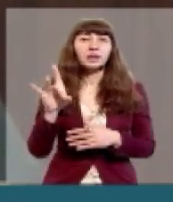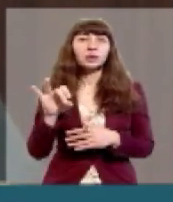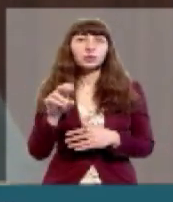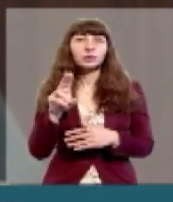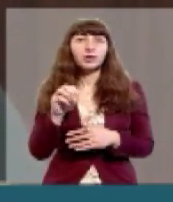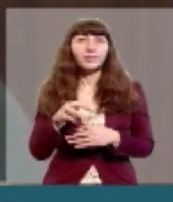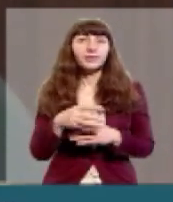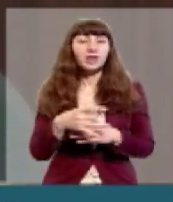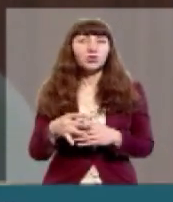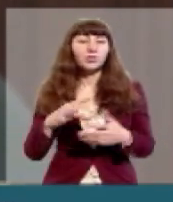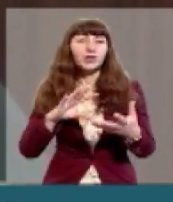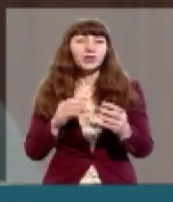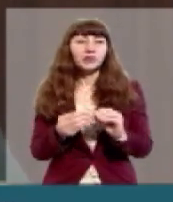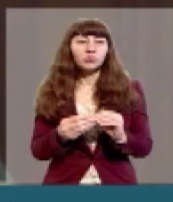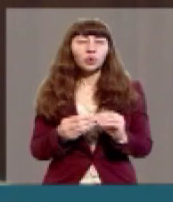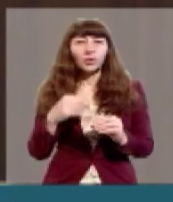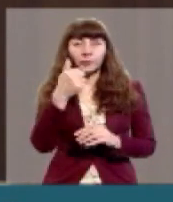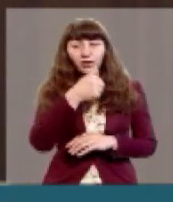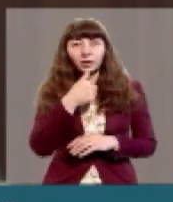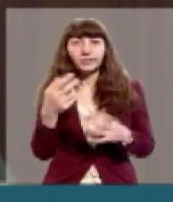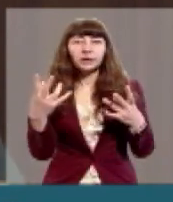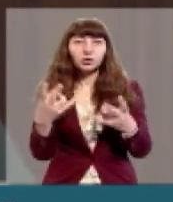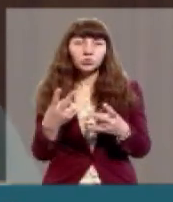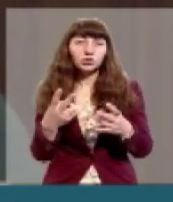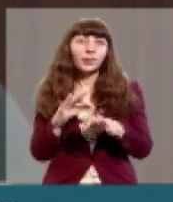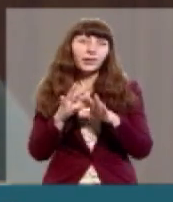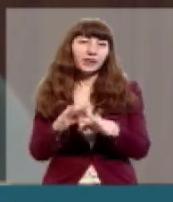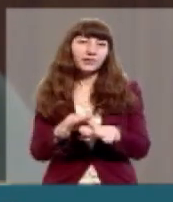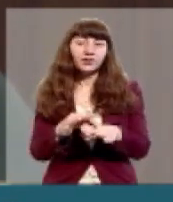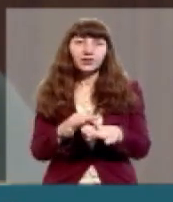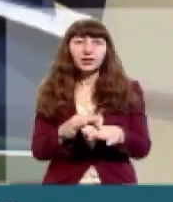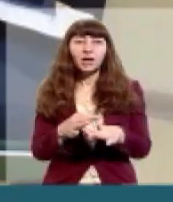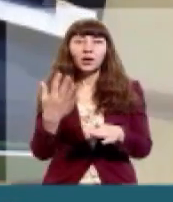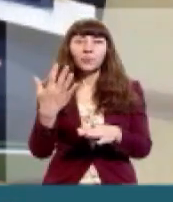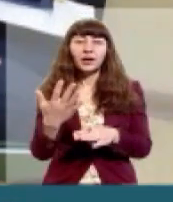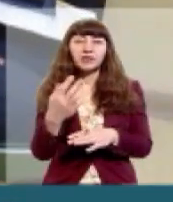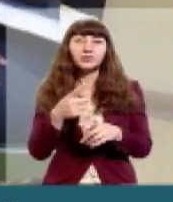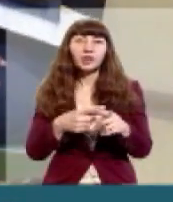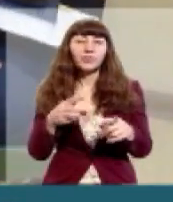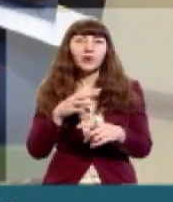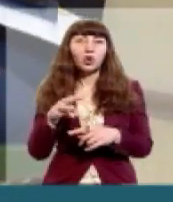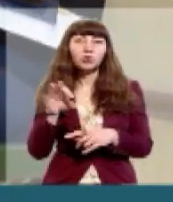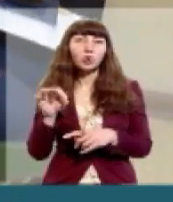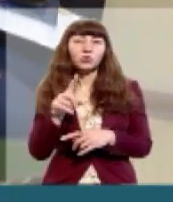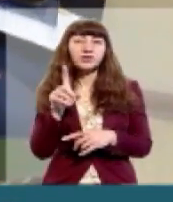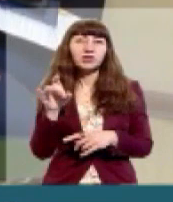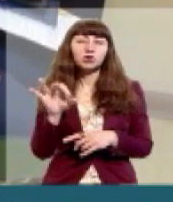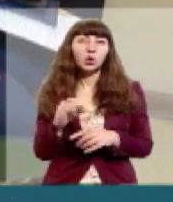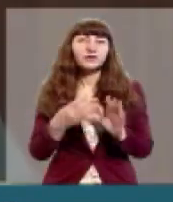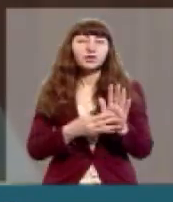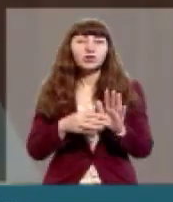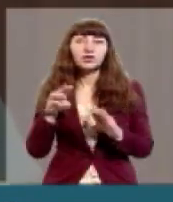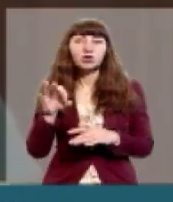районах. По итогам года необходимо произвести не менее 5,5 миллионов тонн зерна, 90 тысяч тонн